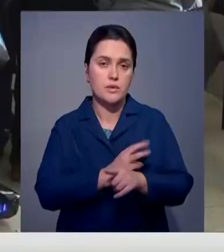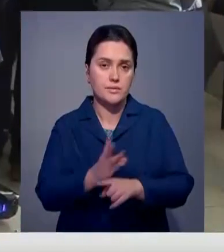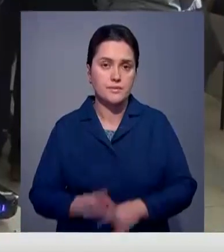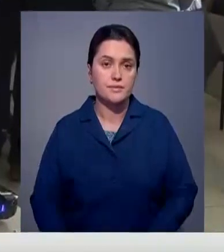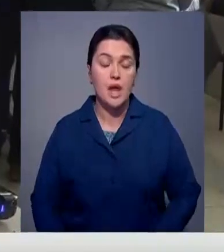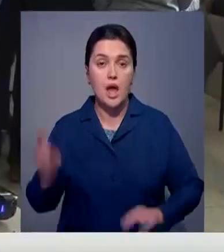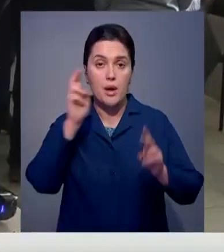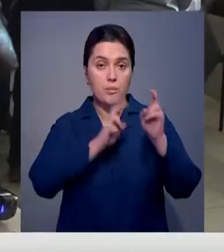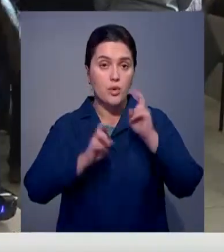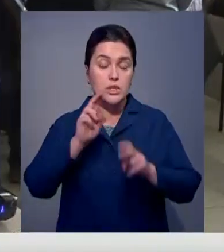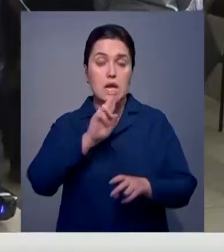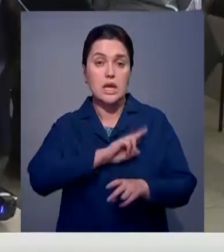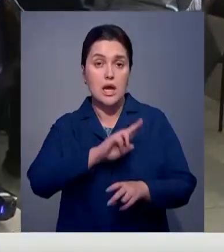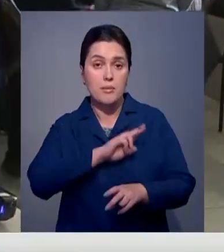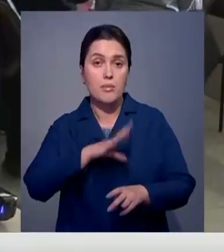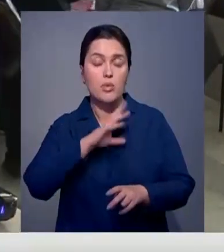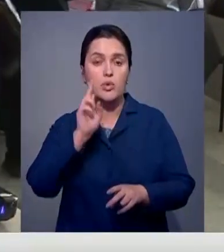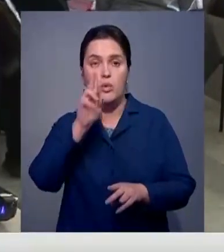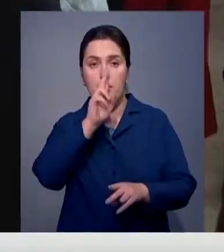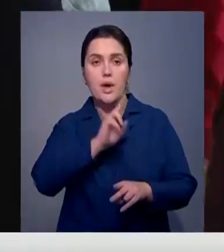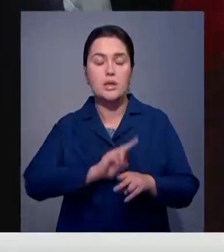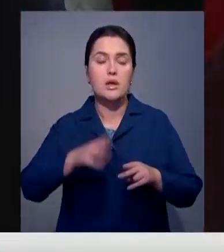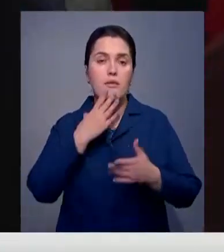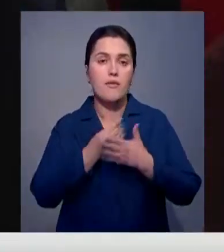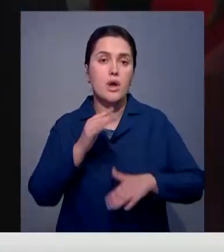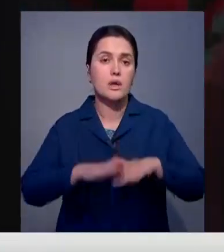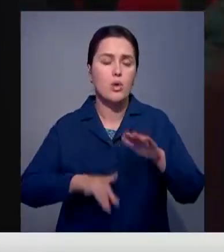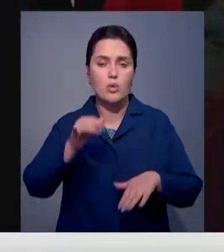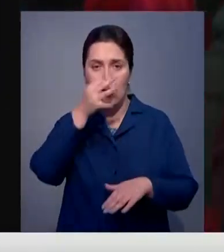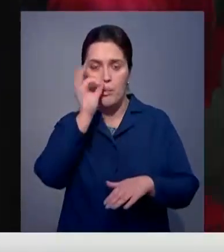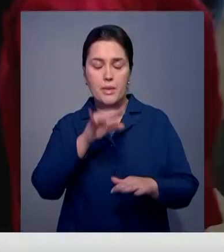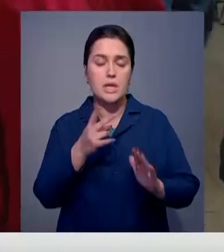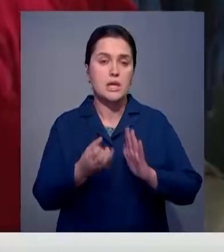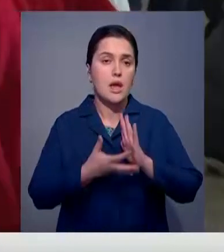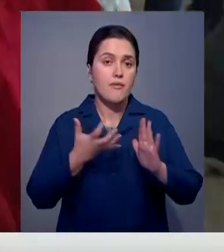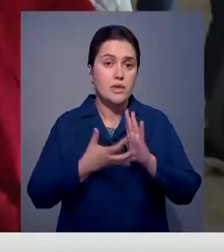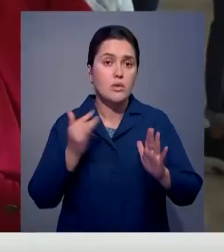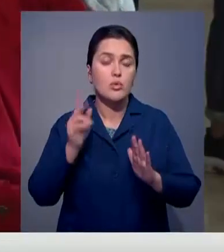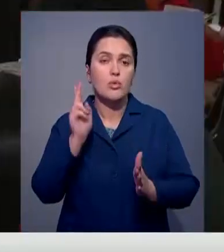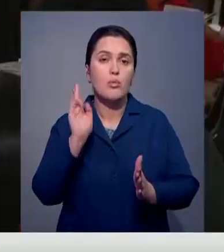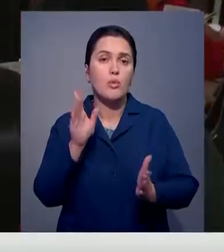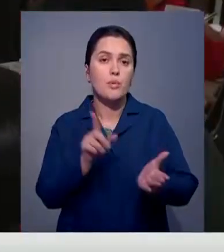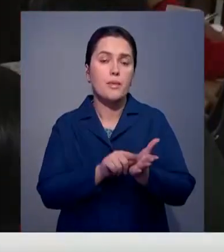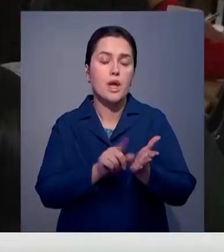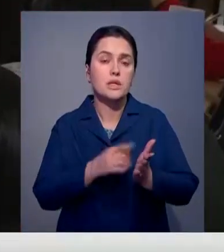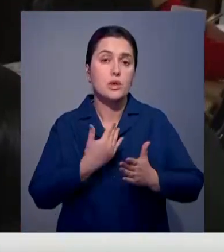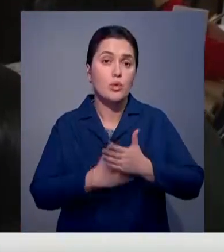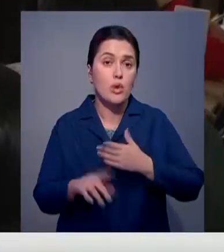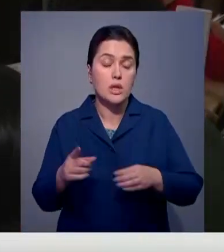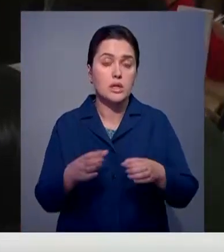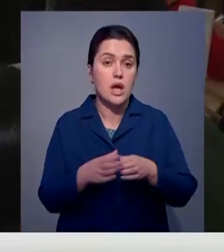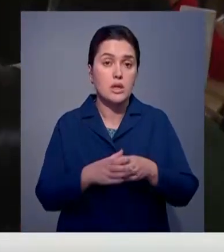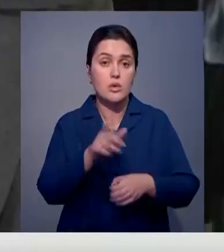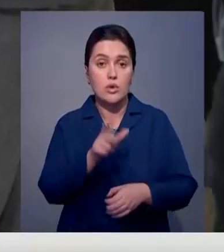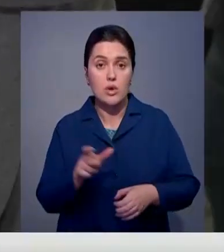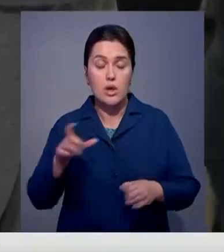В поисках работы пришли и те, кто потерял свою квалификацию, не имеет опыта или находится в предпенсионном возрасте. Для такой категории граждан